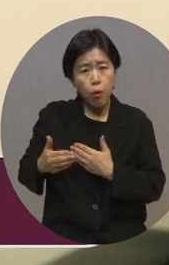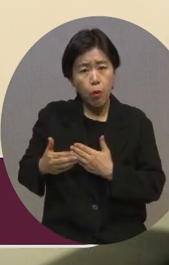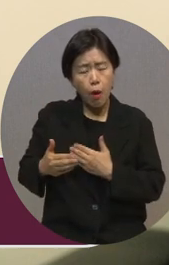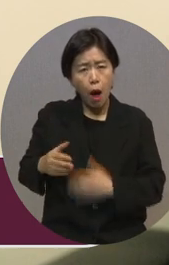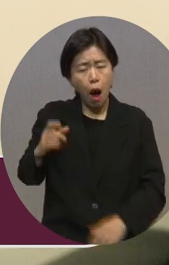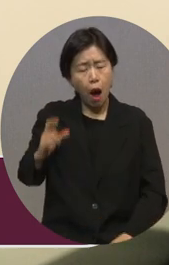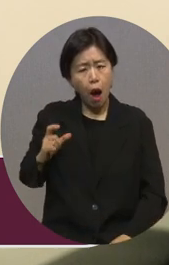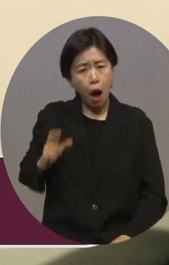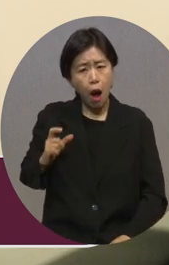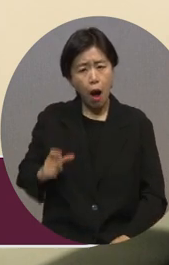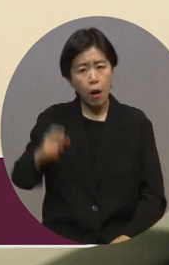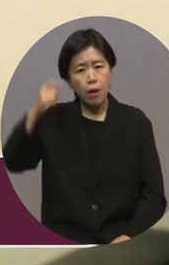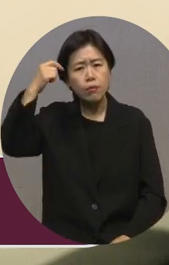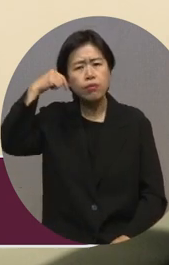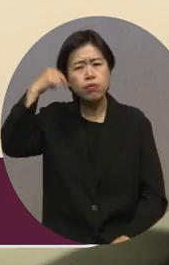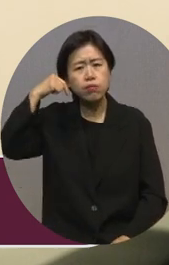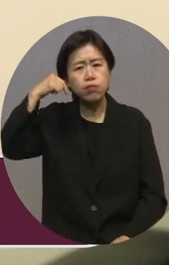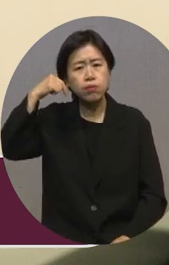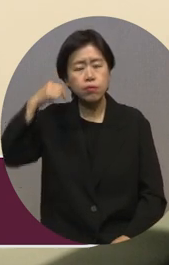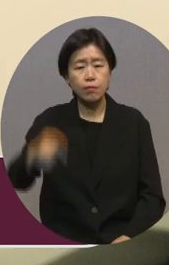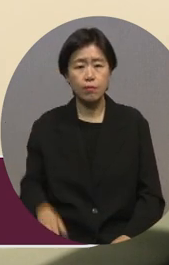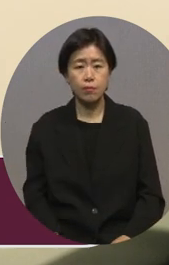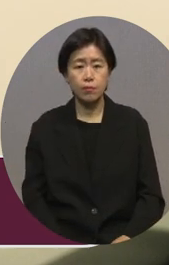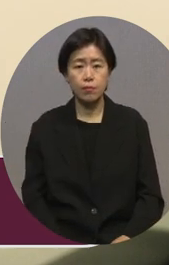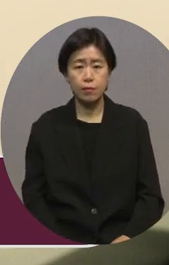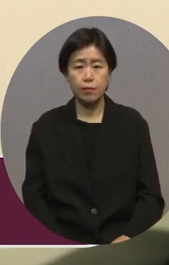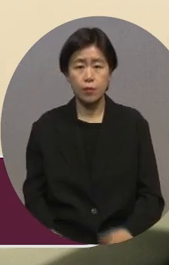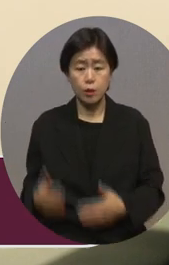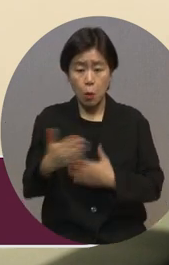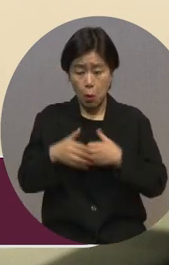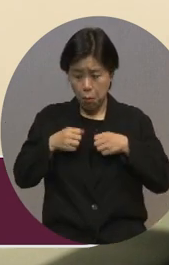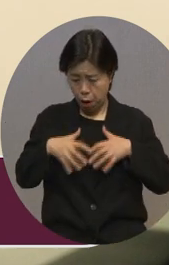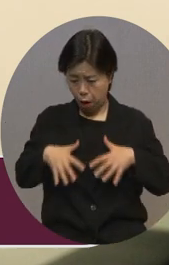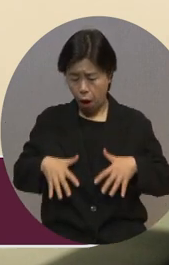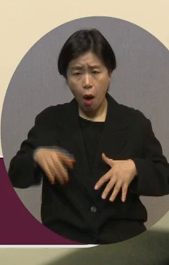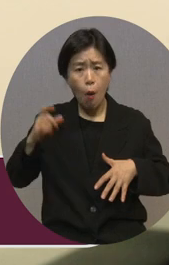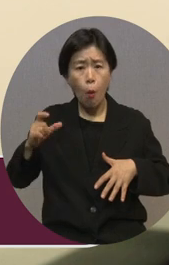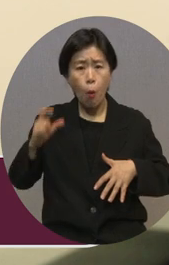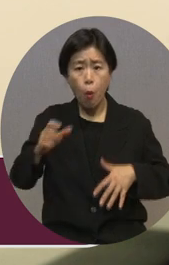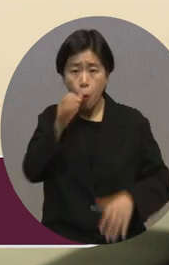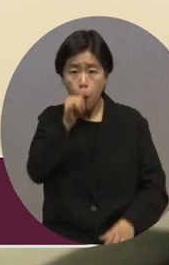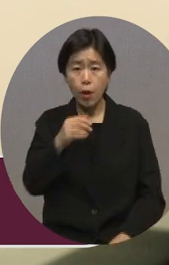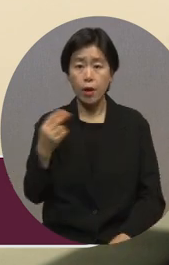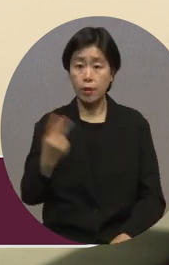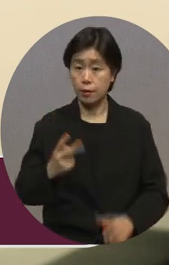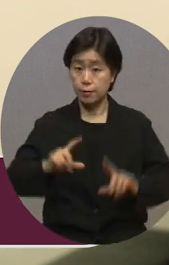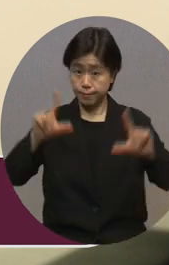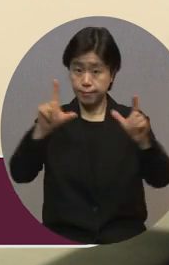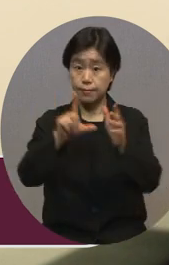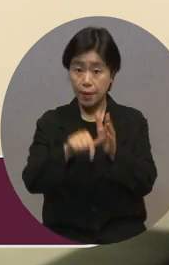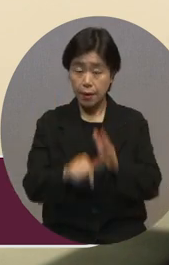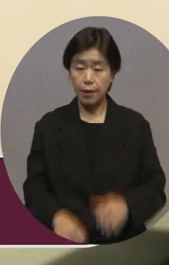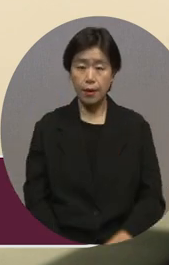몸이 굳어지는 증상이 생겼어요. 몸이 굳어지는 증상이 생겨서 2000년도에